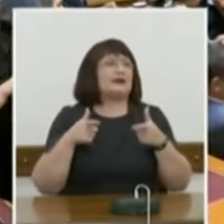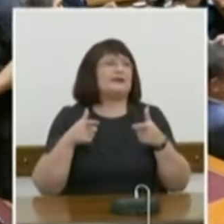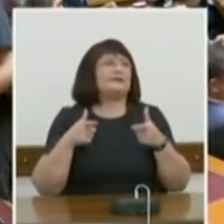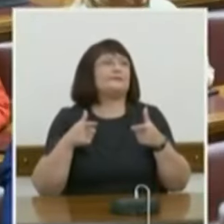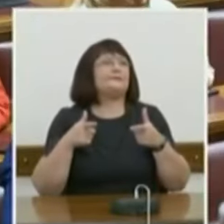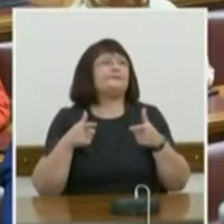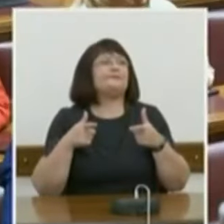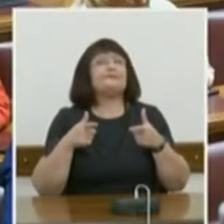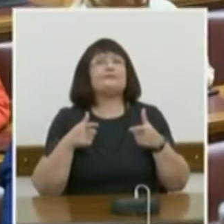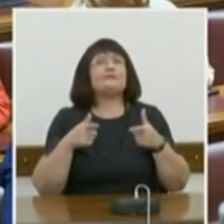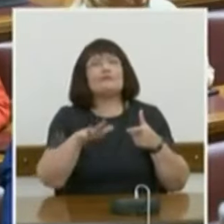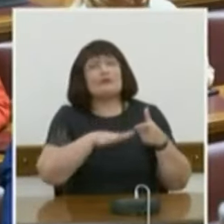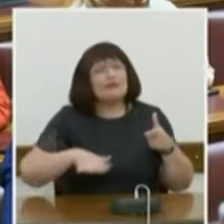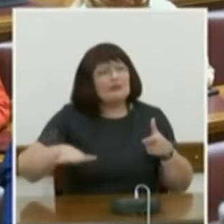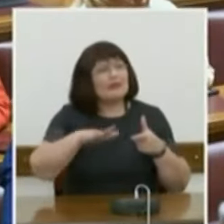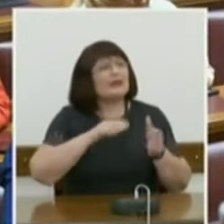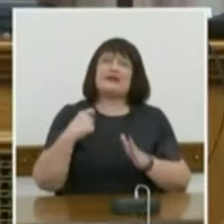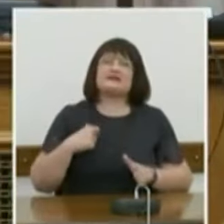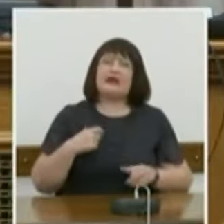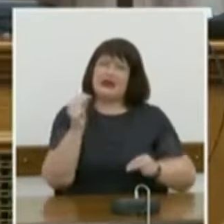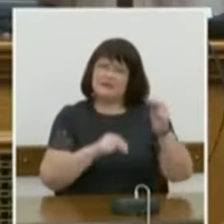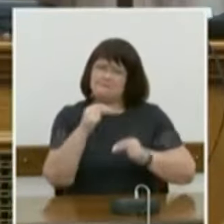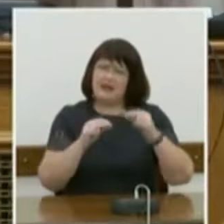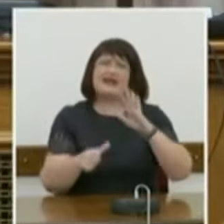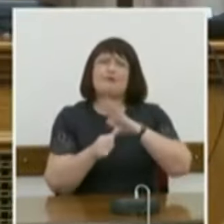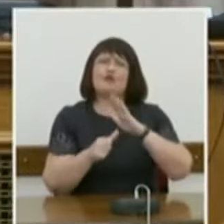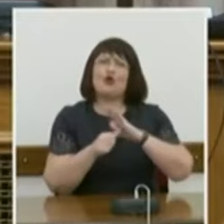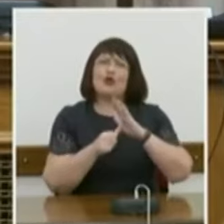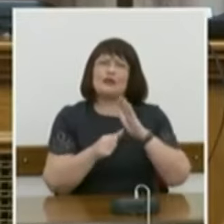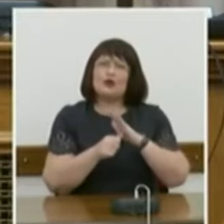σε ευθεία αμφισβήτηση του Προέδρου στην Κεντρική Επιτροπή με την κατάθεση πρότασης μομφής.